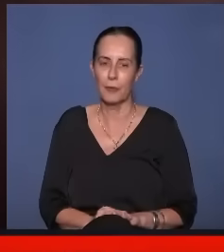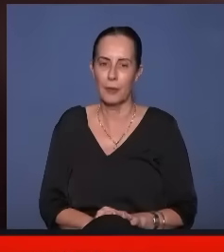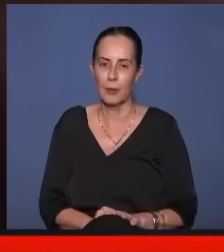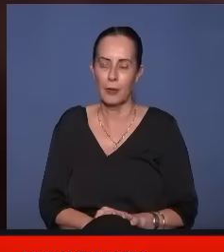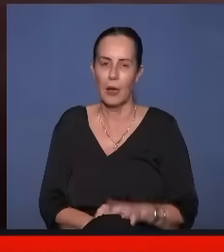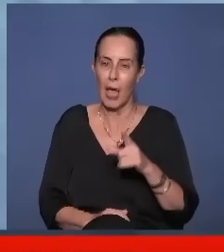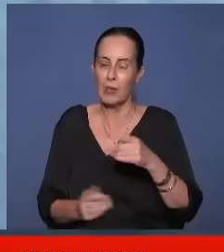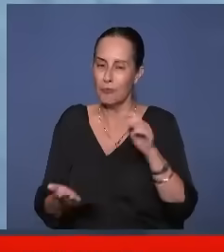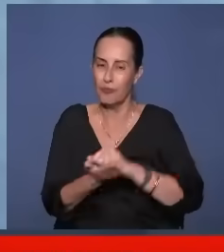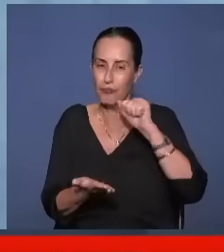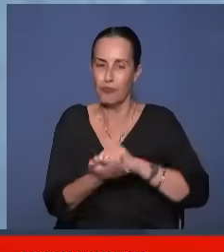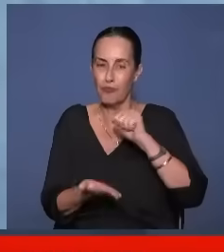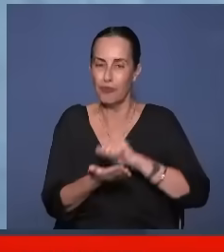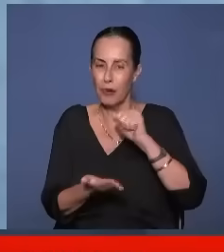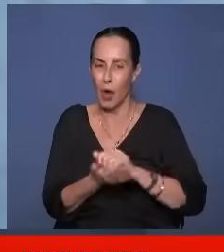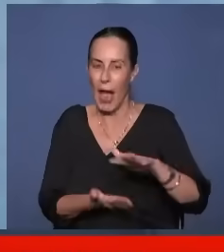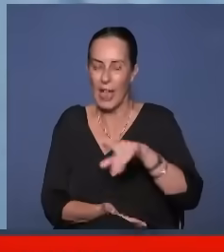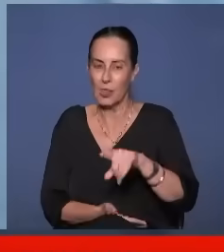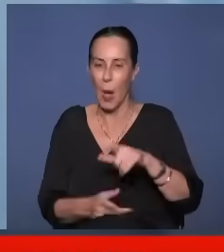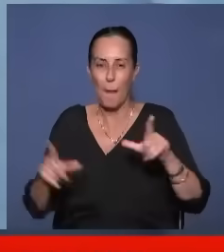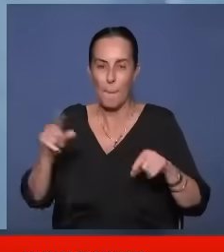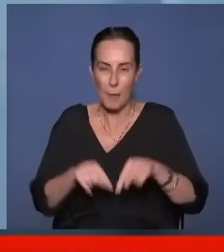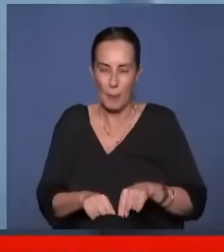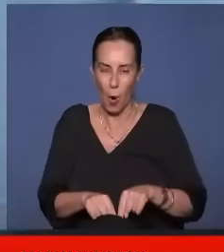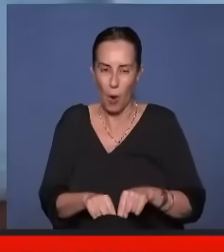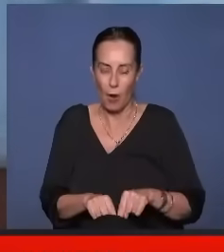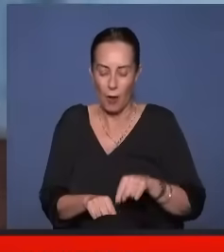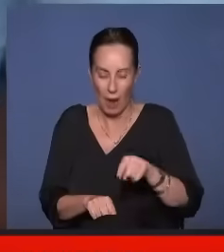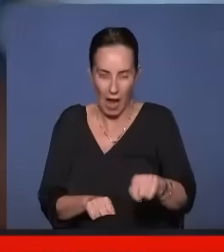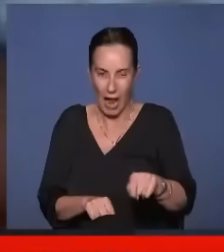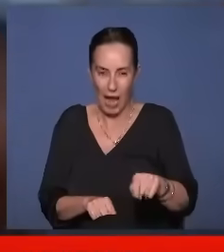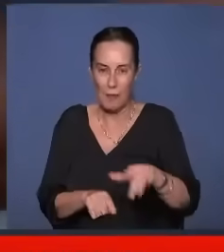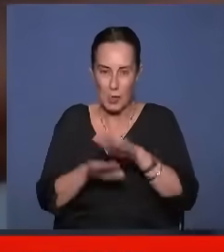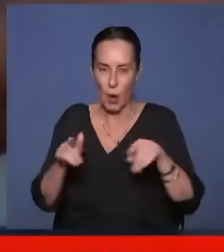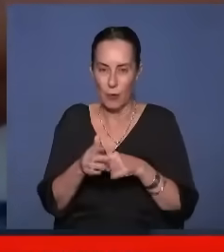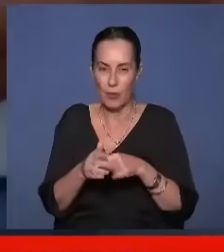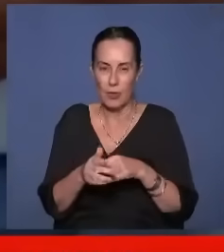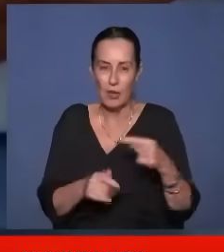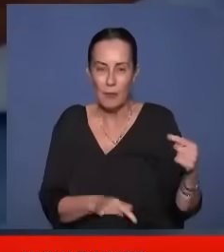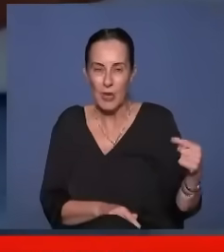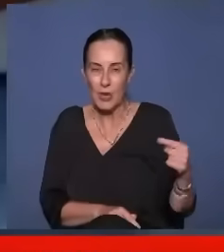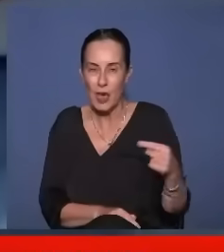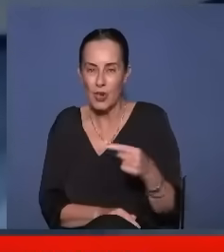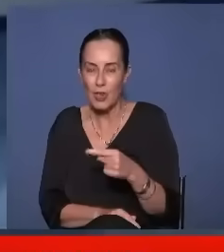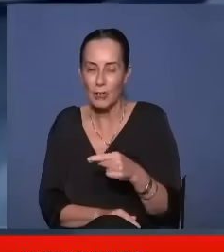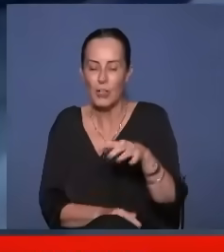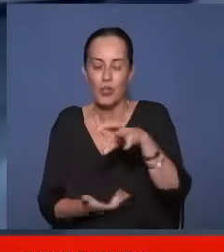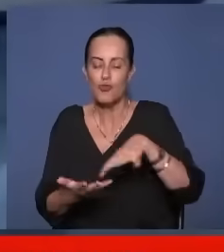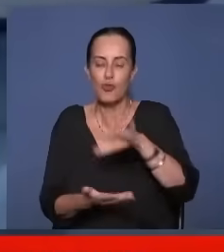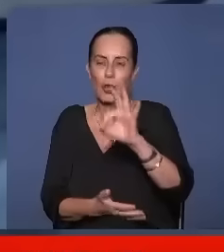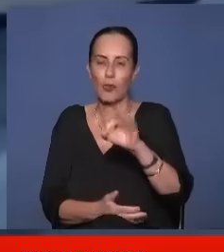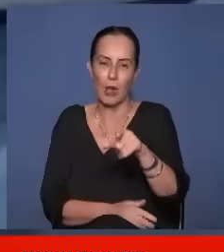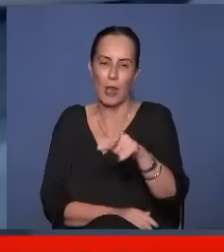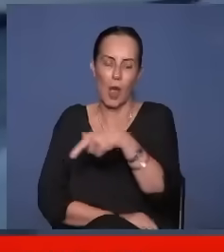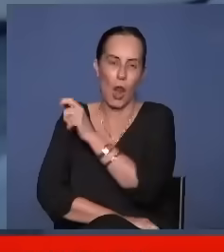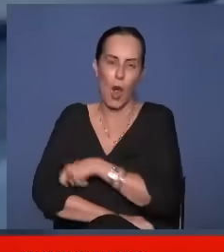הפצנו באלפי עותקים. כל האזור הזה, מפה, מדוגית הישנה, מחוף הים, בקו ישר, זה היה שטח